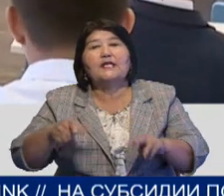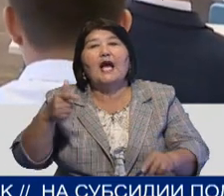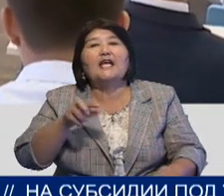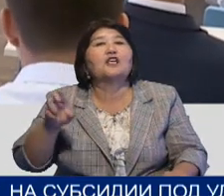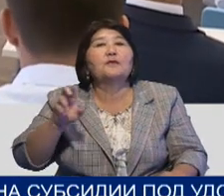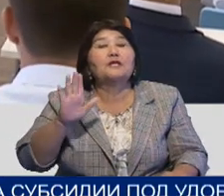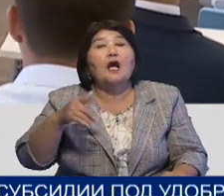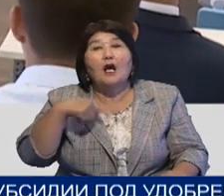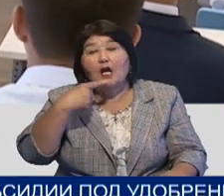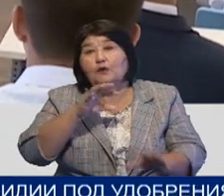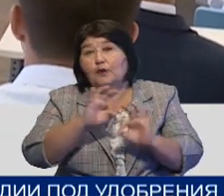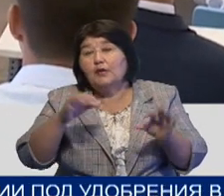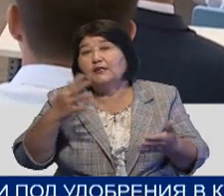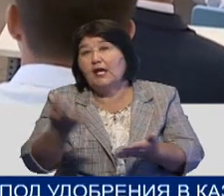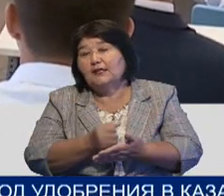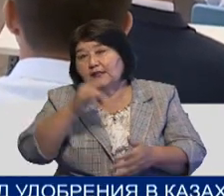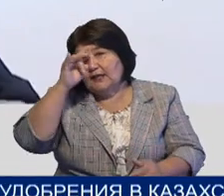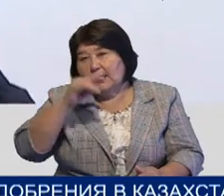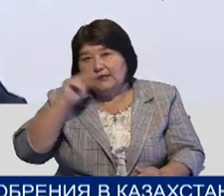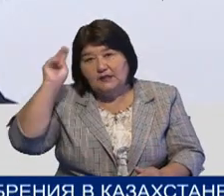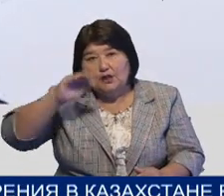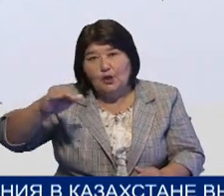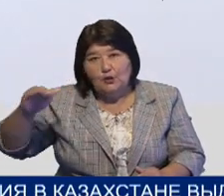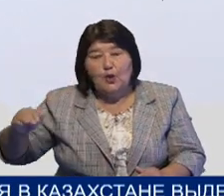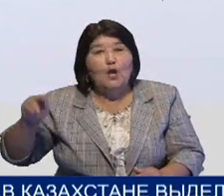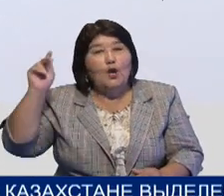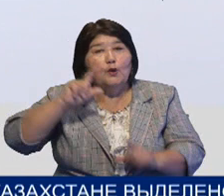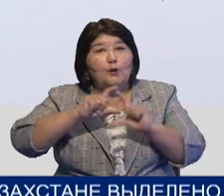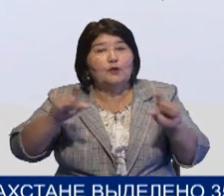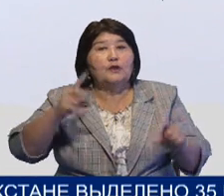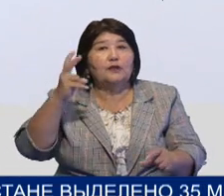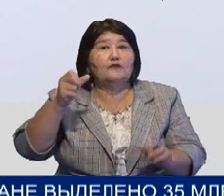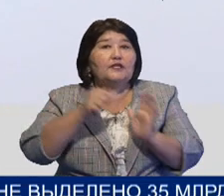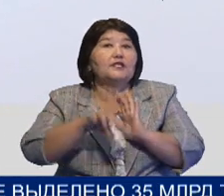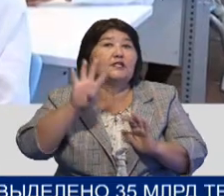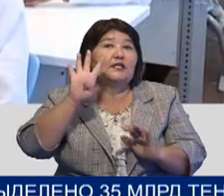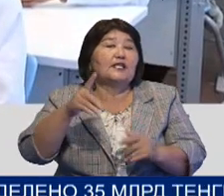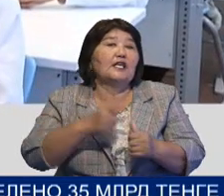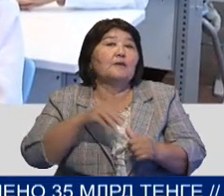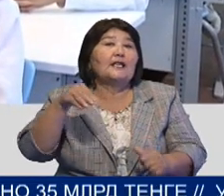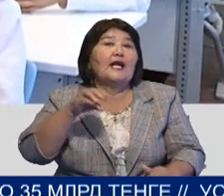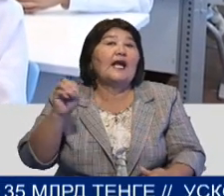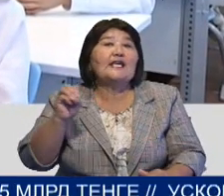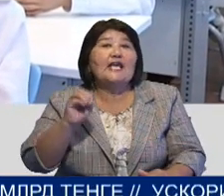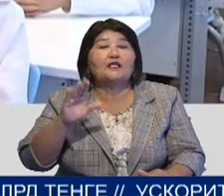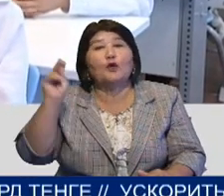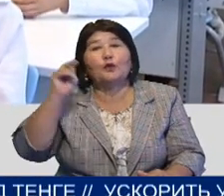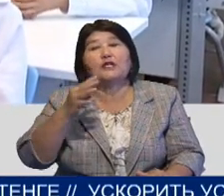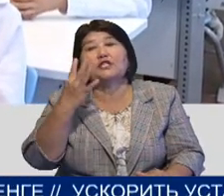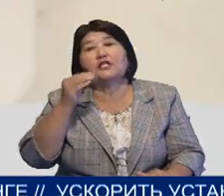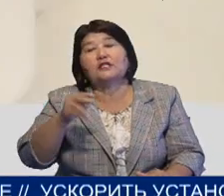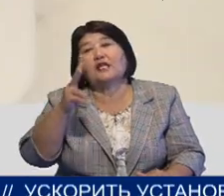бимбаев который рассказал о достижениях казахстанских школьников в лицее номер 264 имени Тая есетова учатся